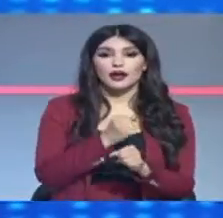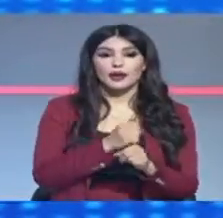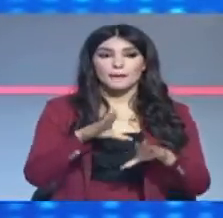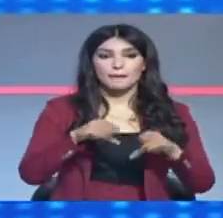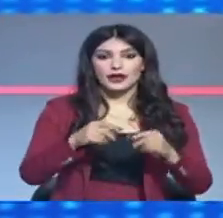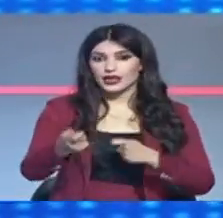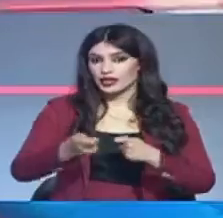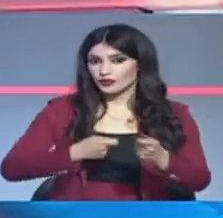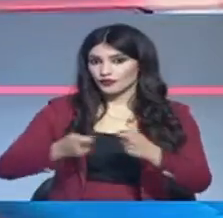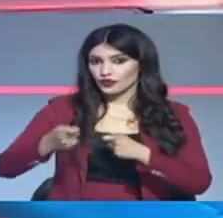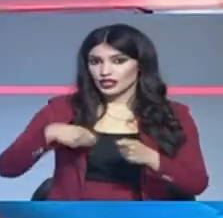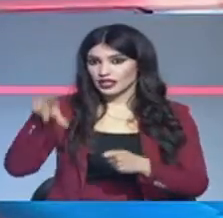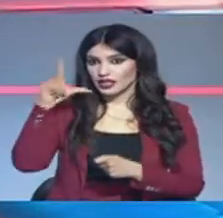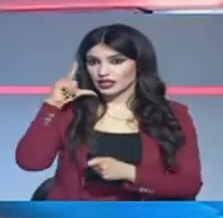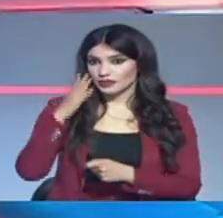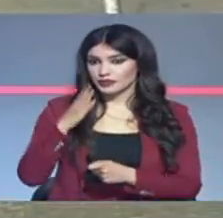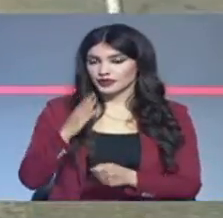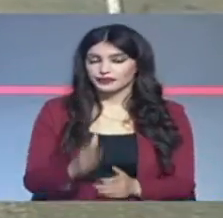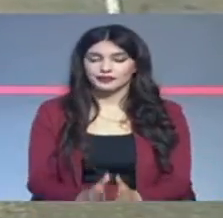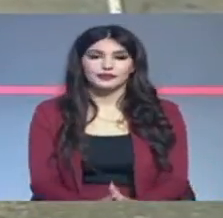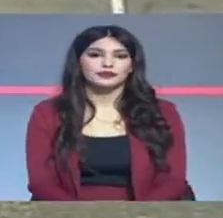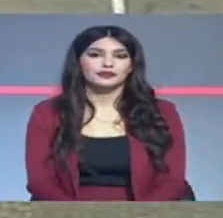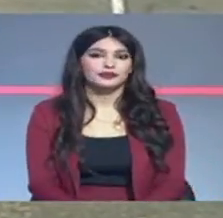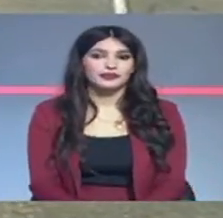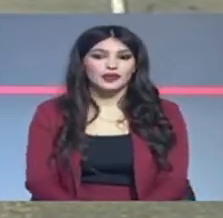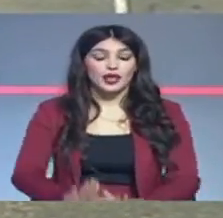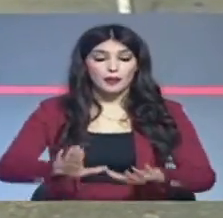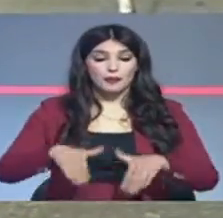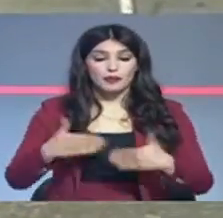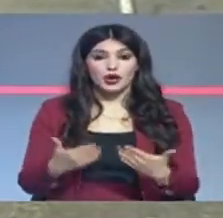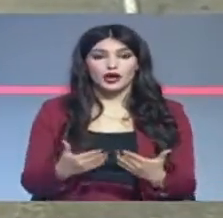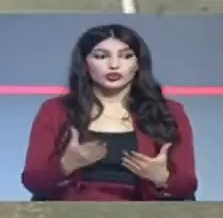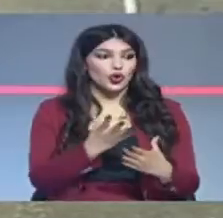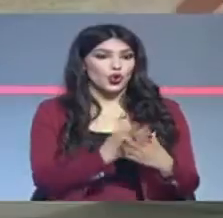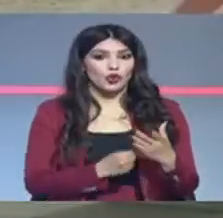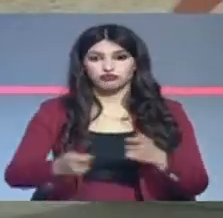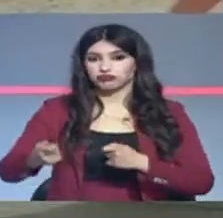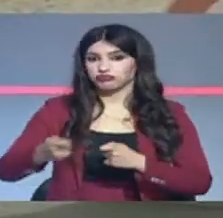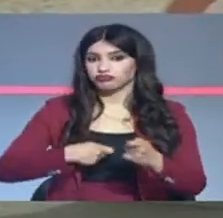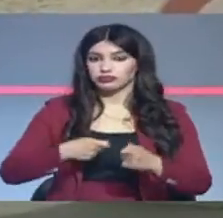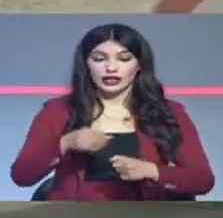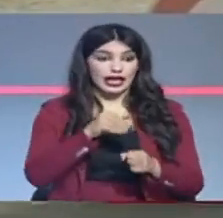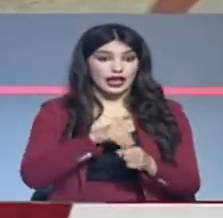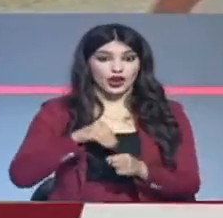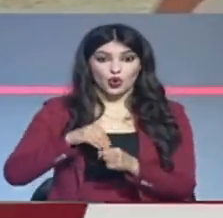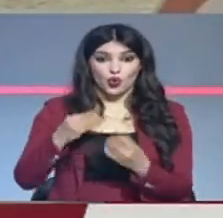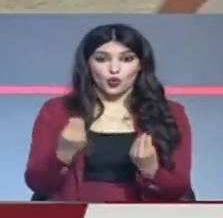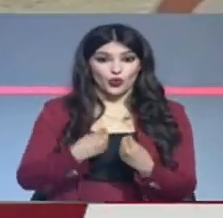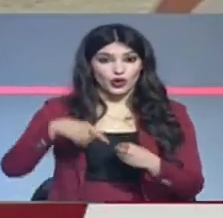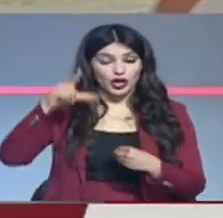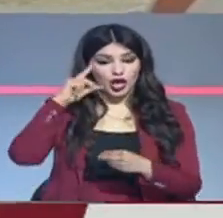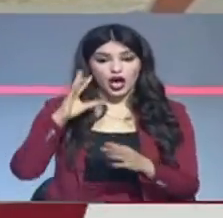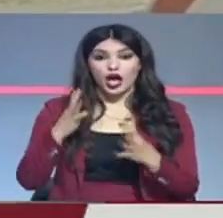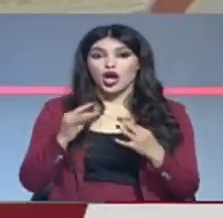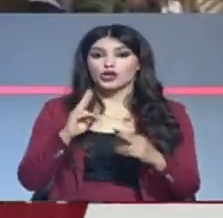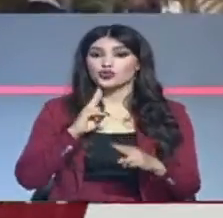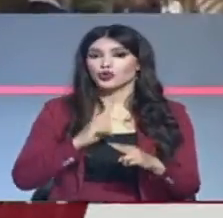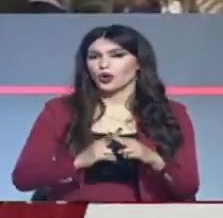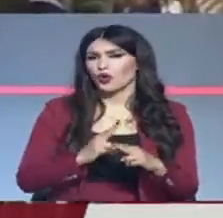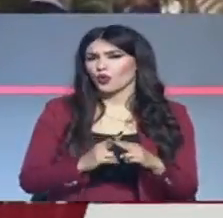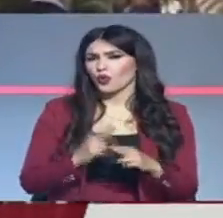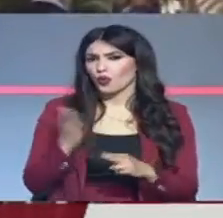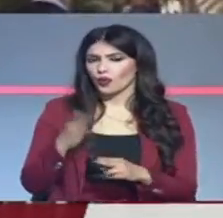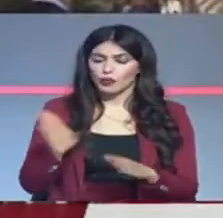البيع بعد غياب نسبي على الساحه الاقتصاديه في ليبيا دم عشر سنوات